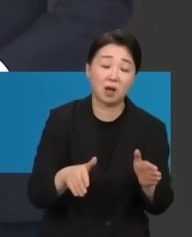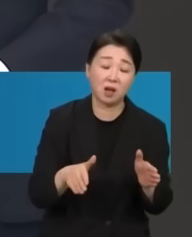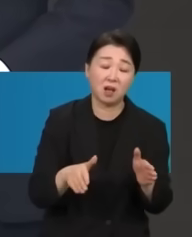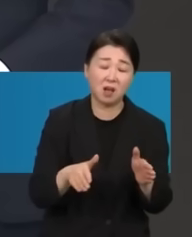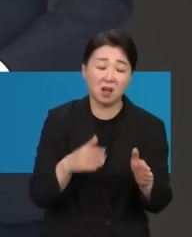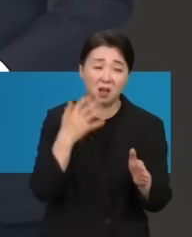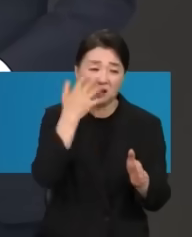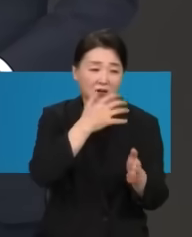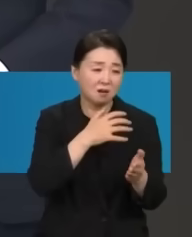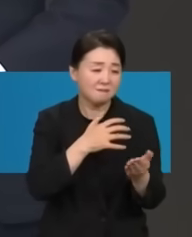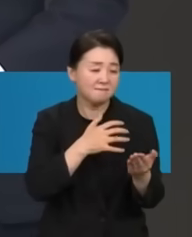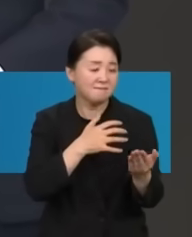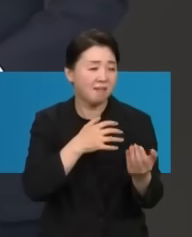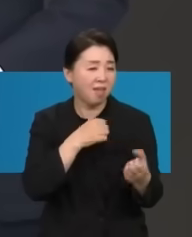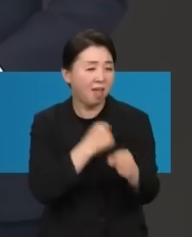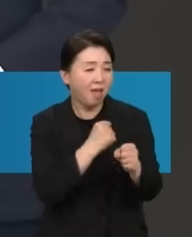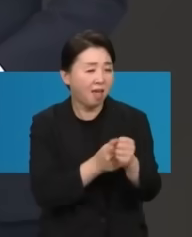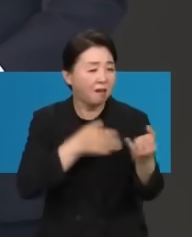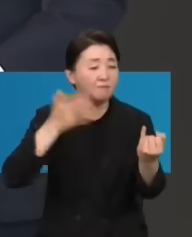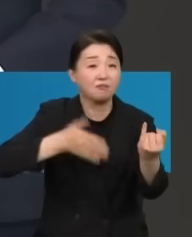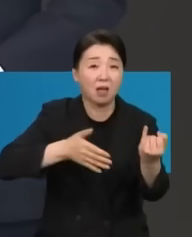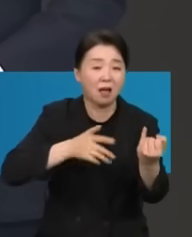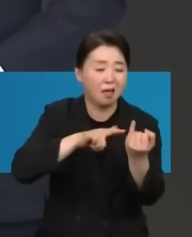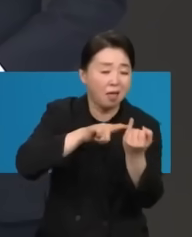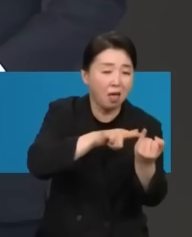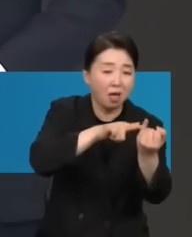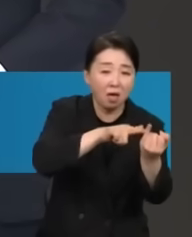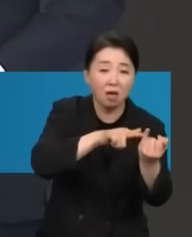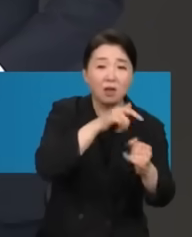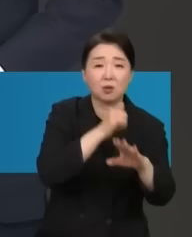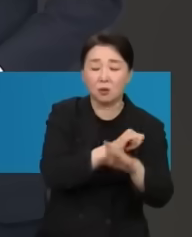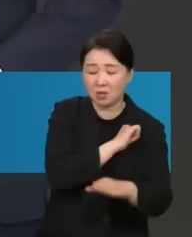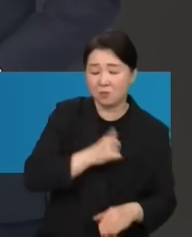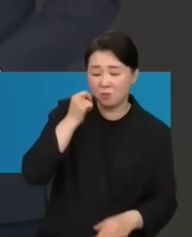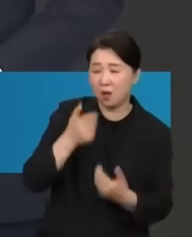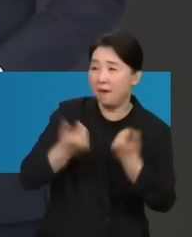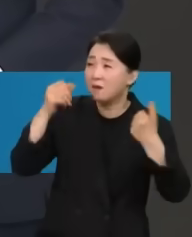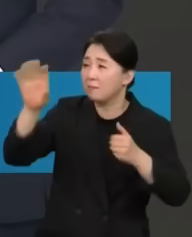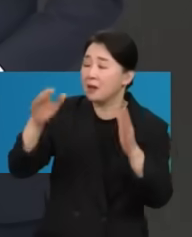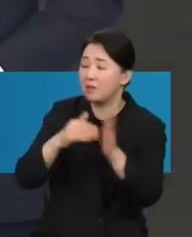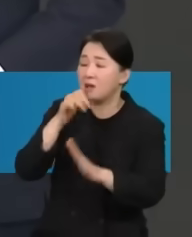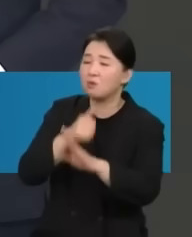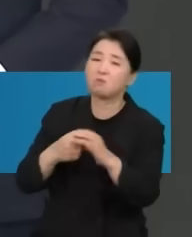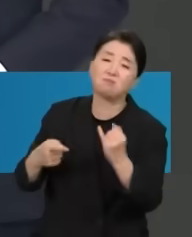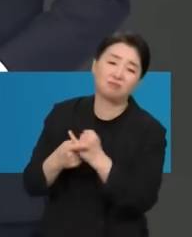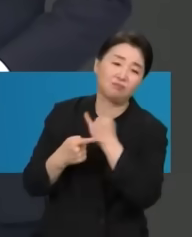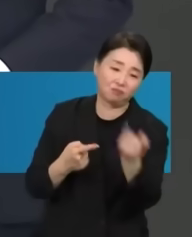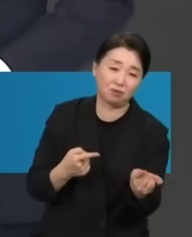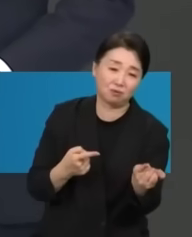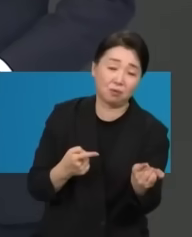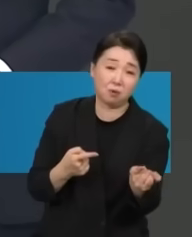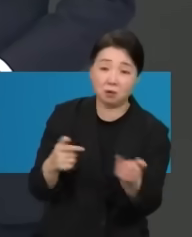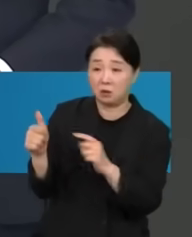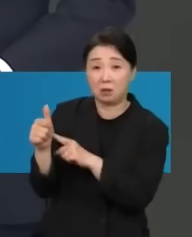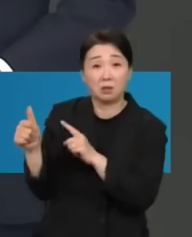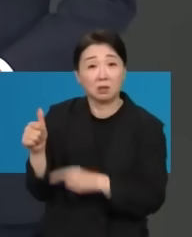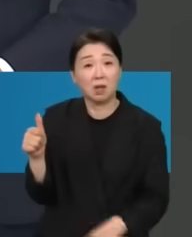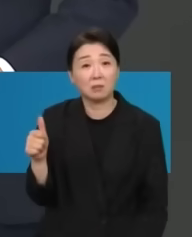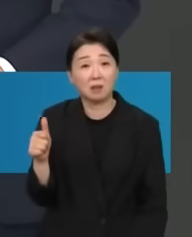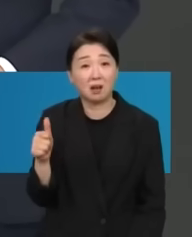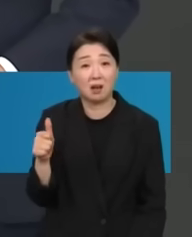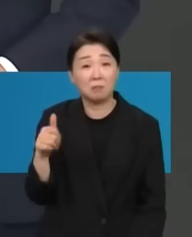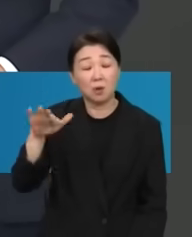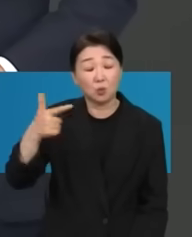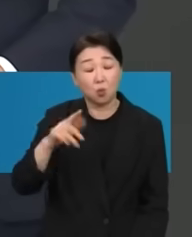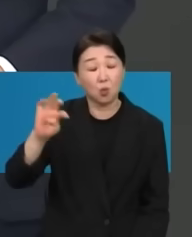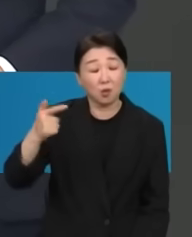노골적인 성적 요구에 시달렸는데 이걸 견디다 못해 헤어지자고 했다가 변을 당했습니다. 가해 남성은 조현병을